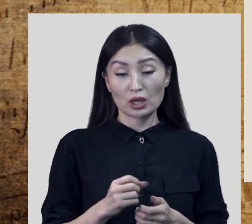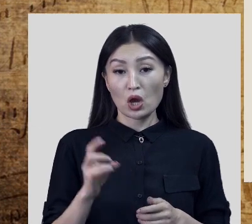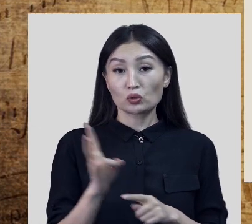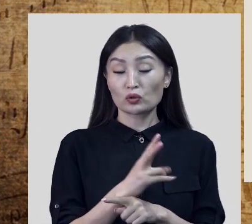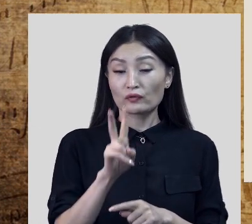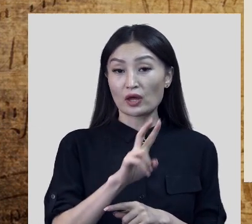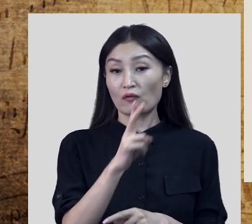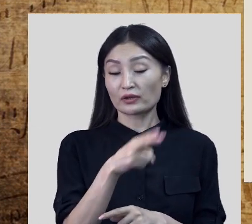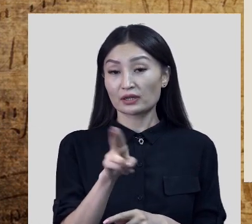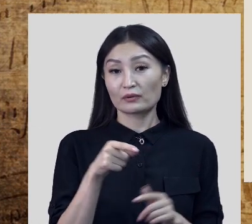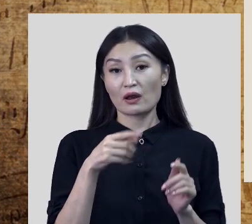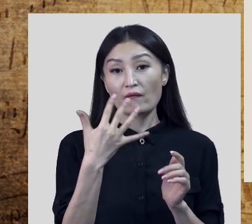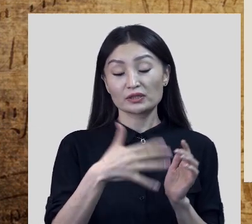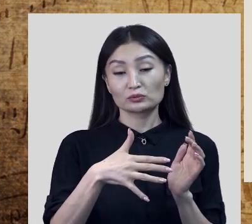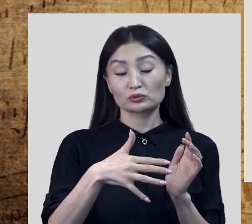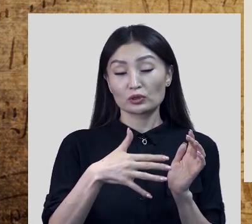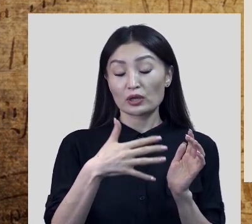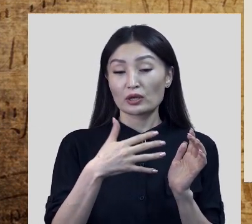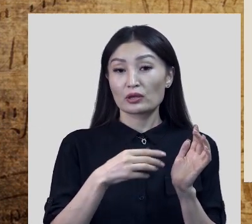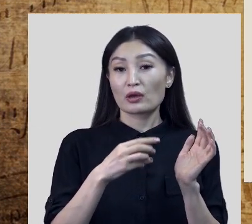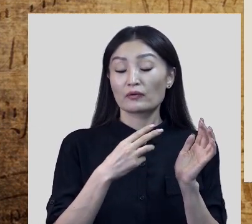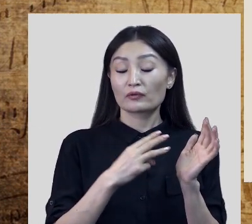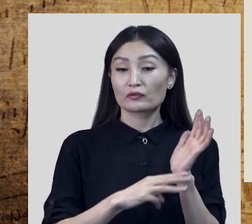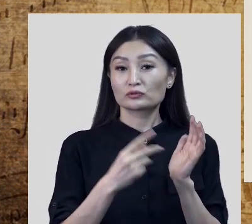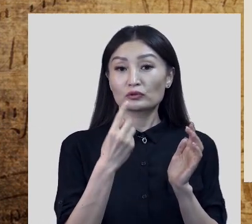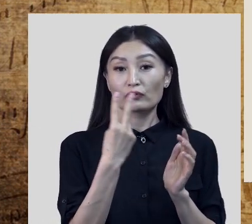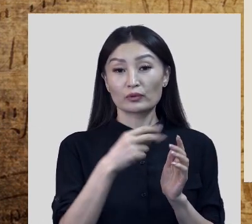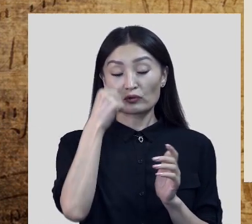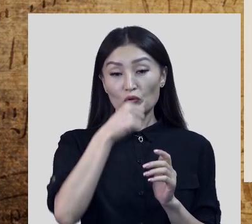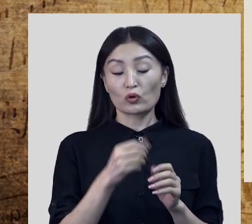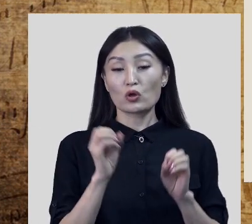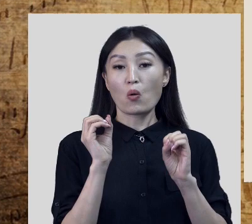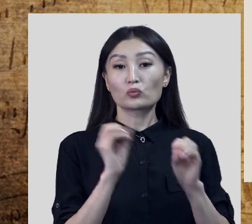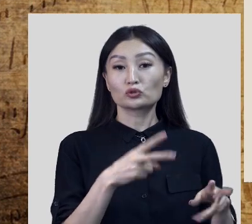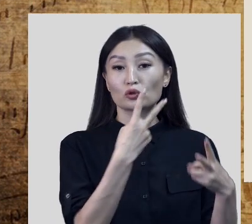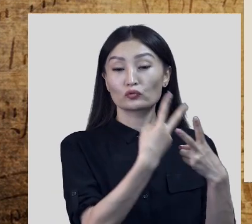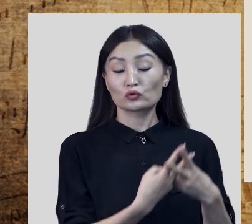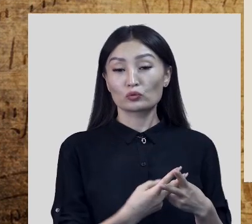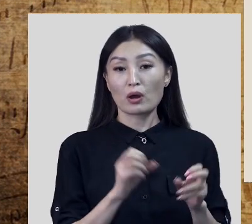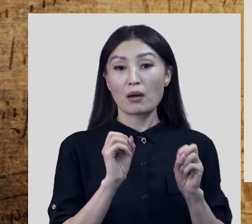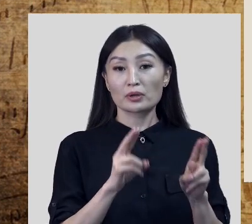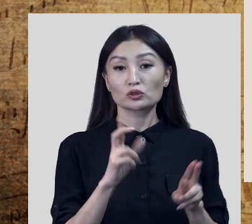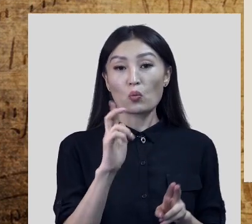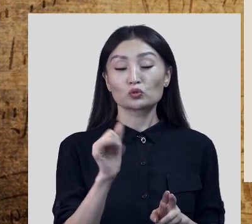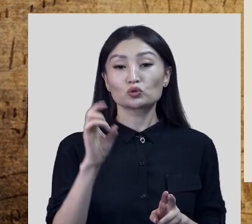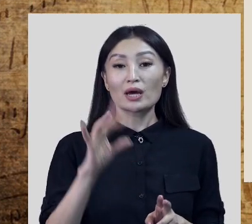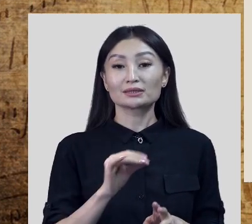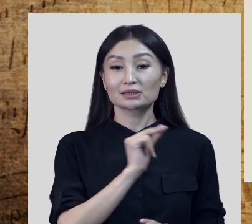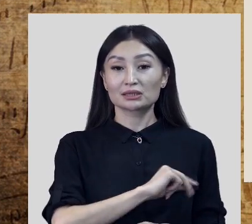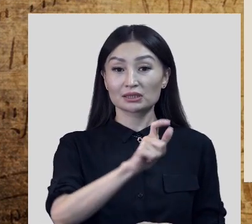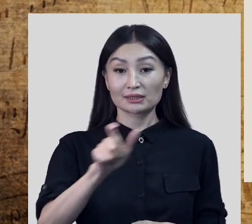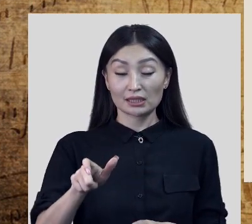на 2 декабря 1851 года приказал арестовать и бросить в тюрьму опасных для него буржуазных деятель